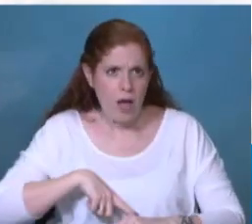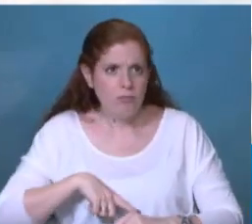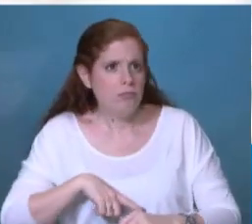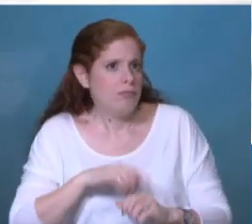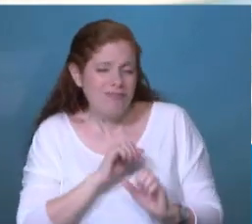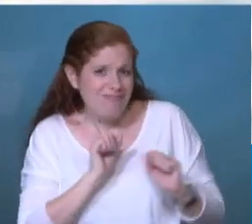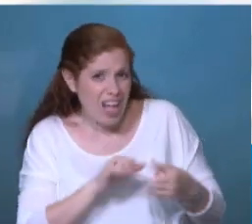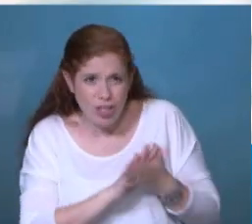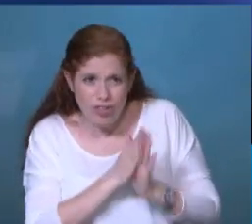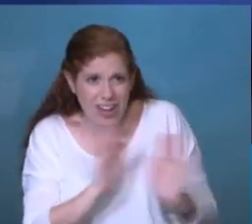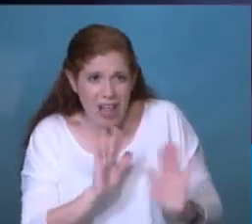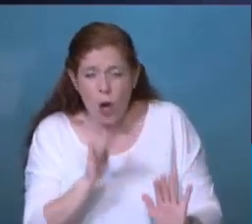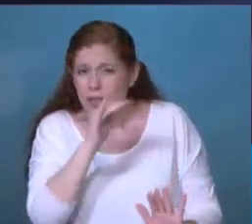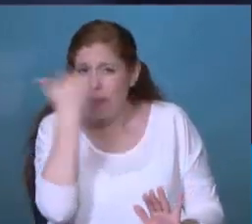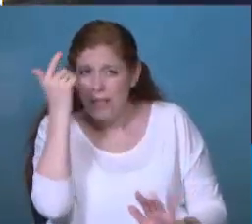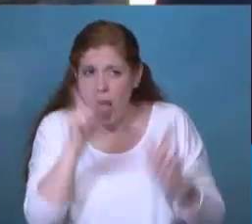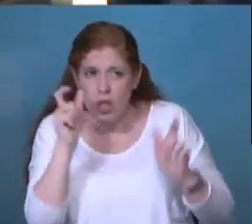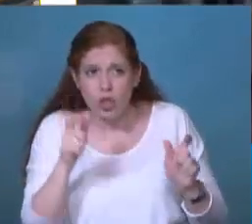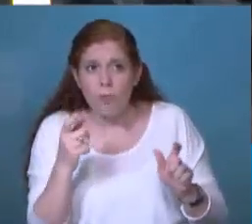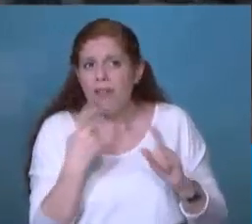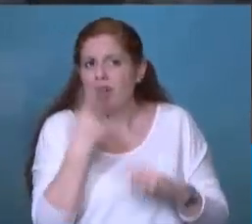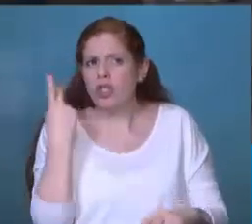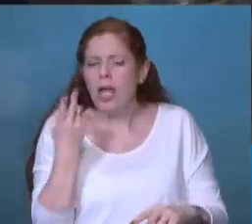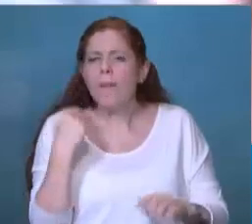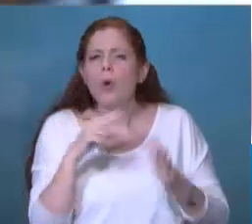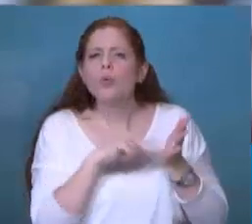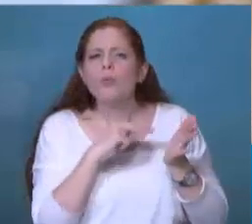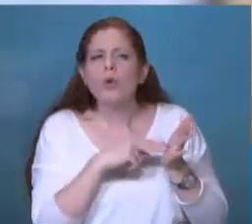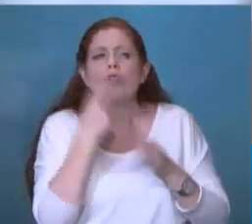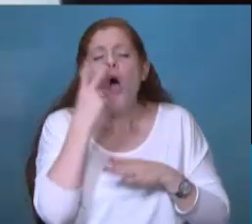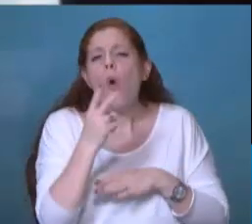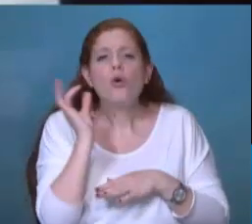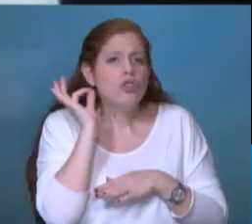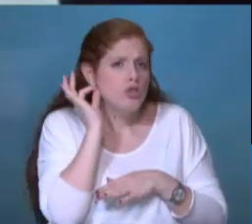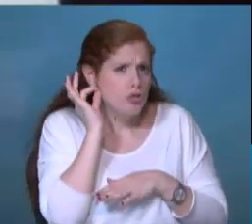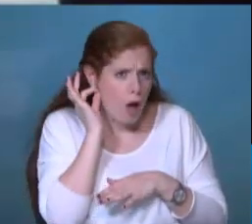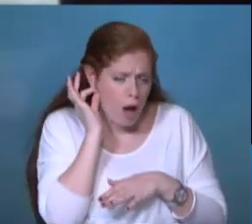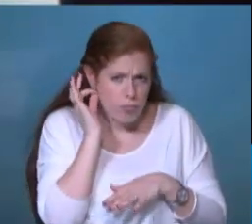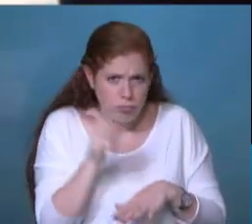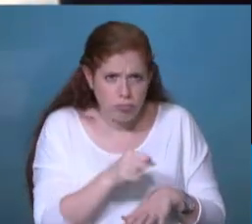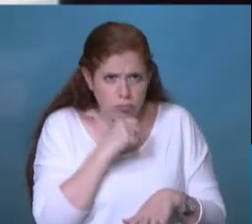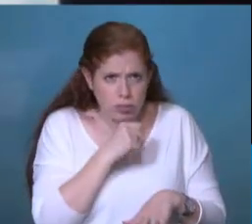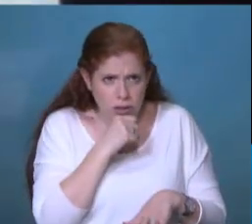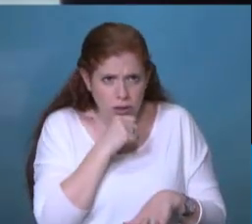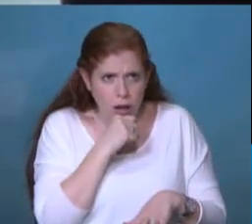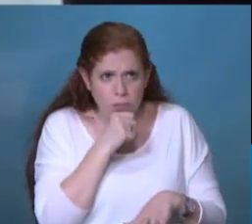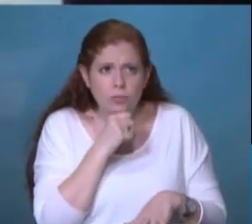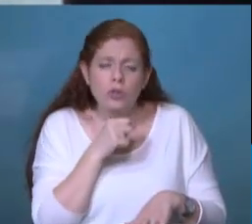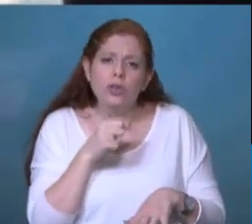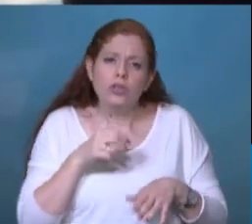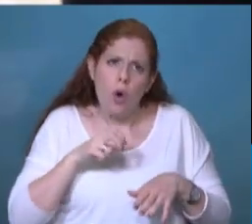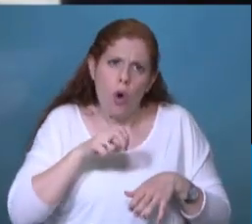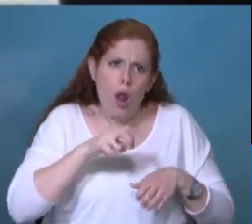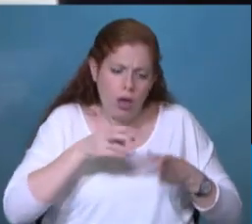there's too many people. And 2 years ago, there was a few pictures which shows an old lady which is going in